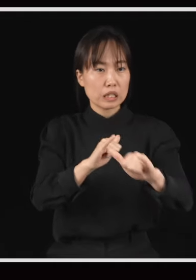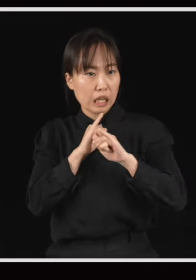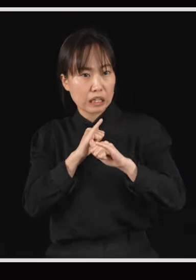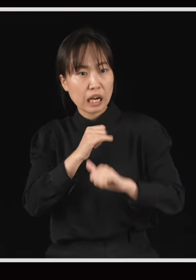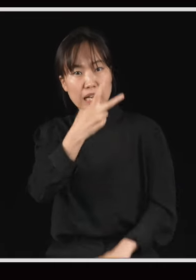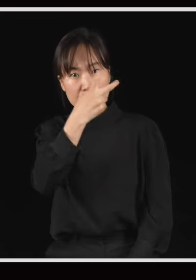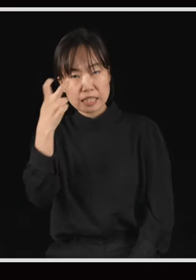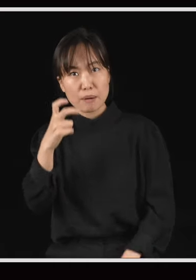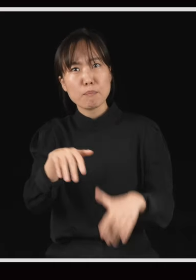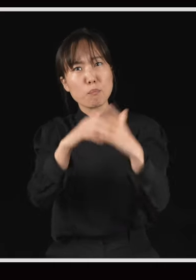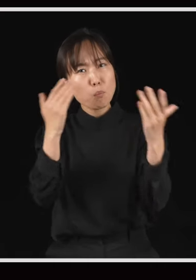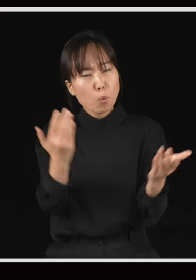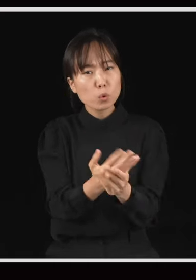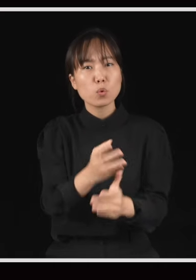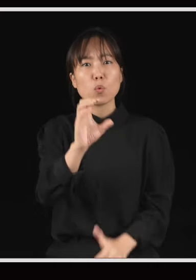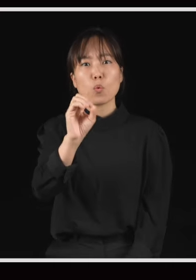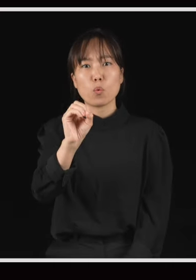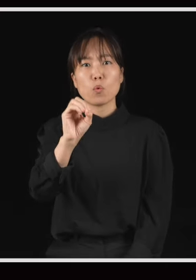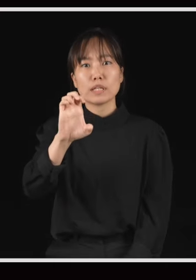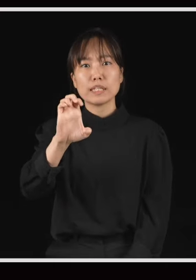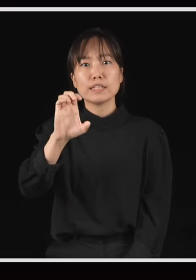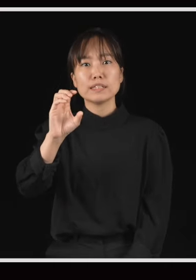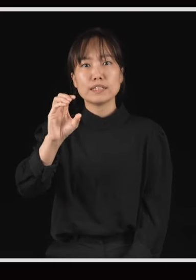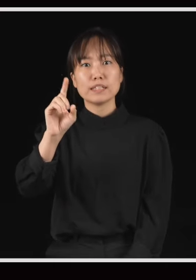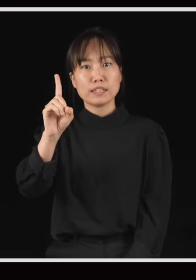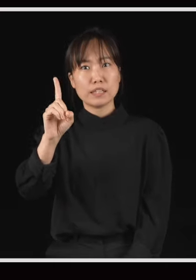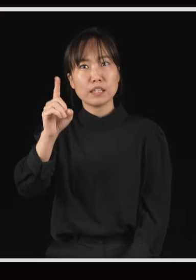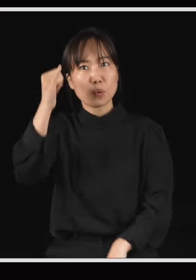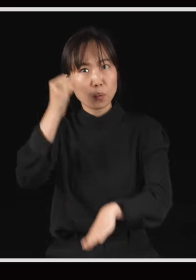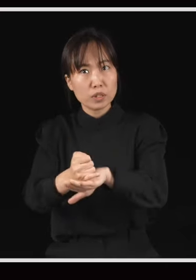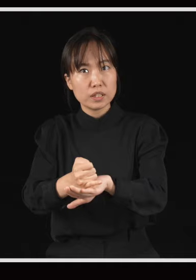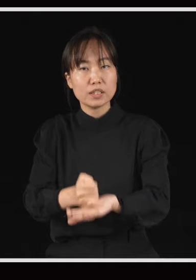지표나 자살, 수면 전부 다 OECD 최악입니다.